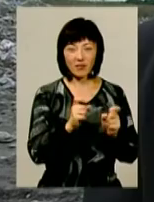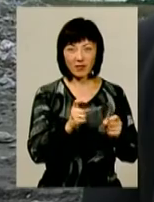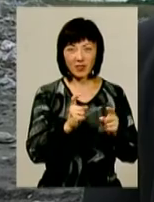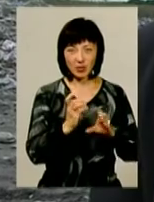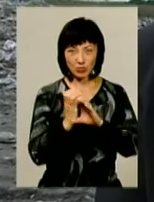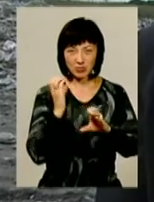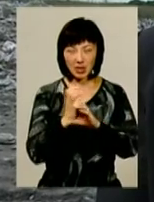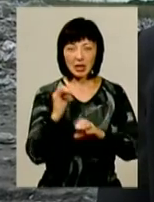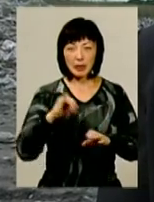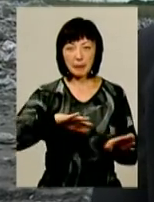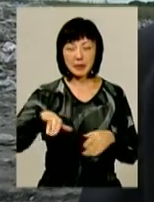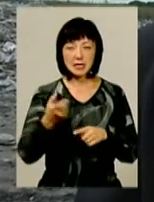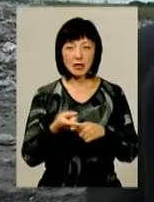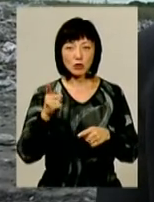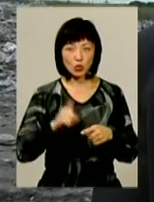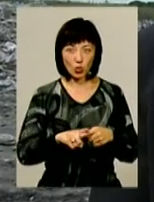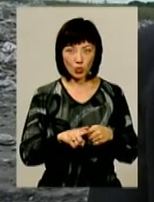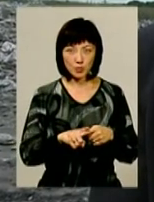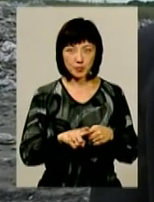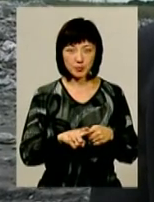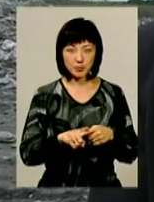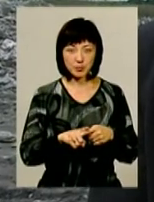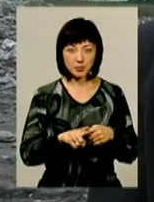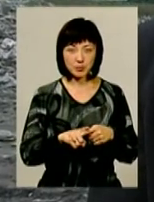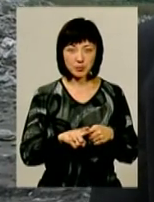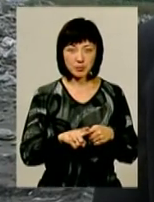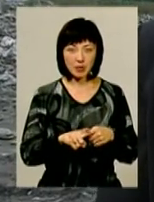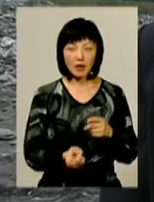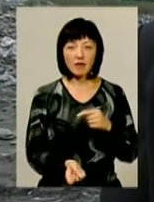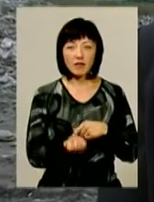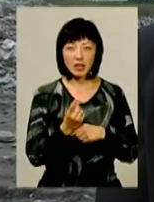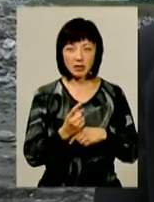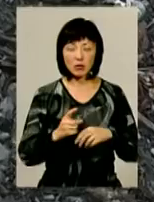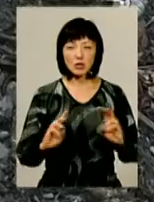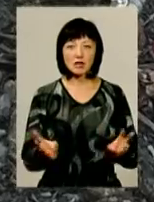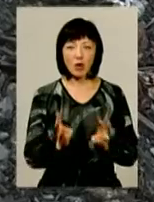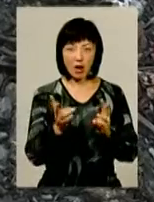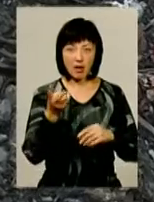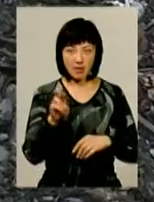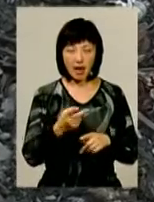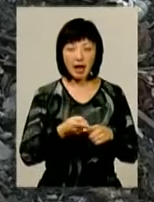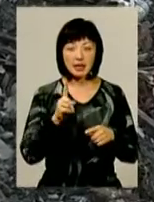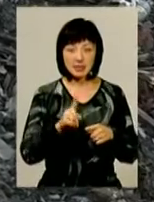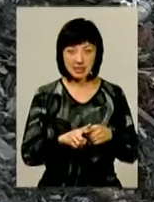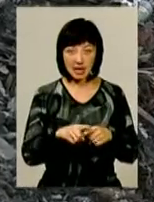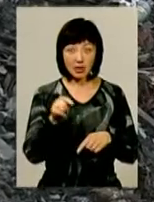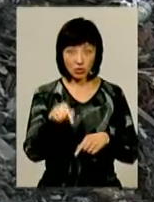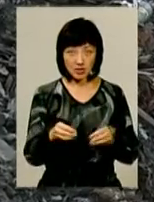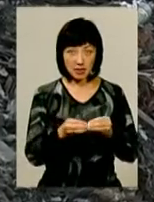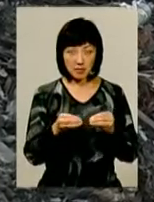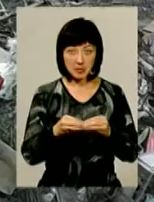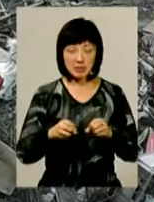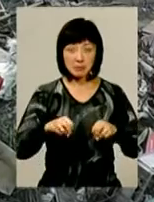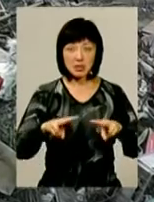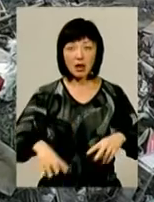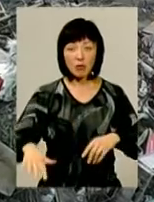її вигрузили, і після цього будемо казати, що виникло загорання. А це той самий спеціальний майданчик. Сюди